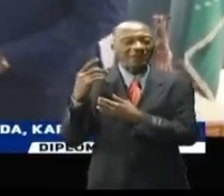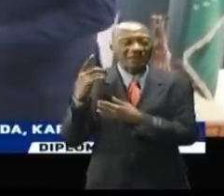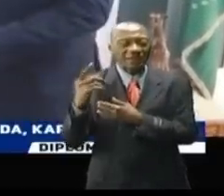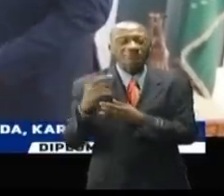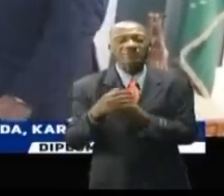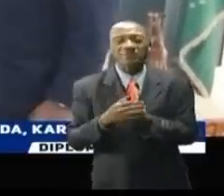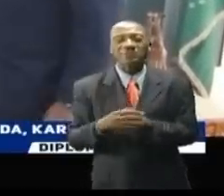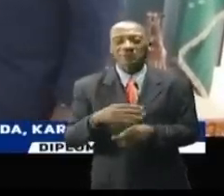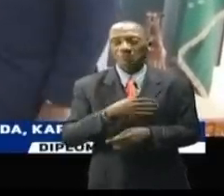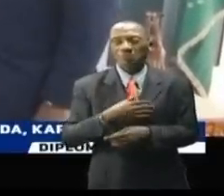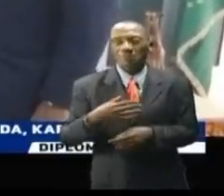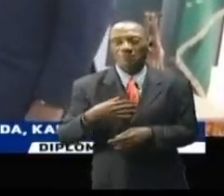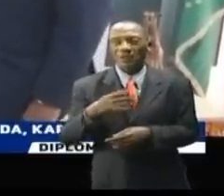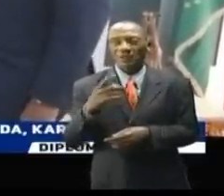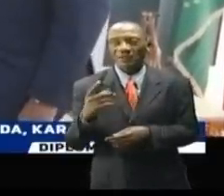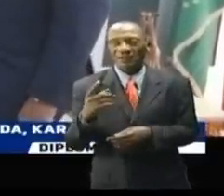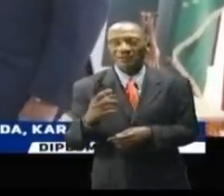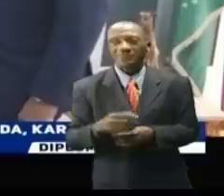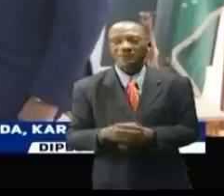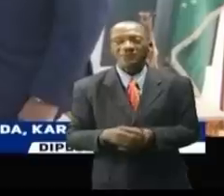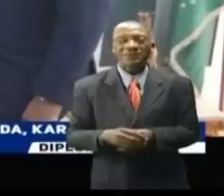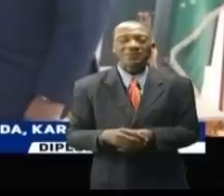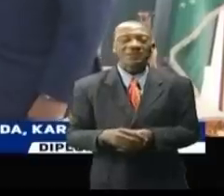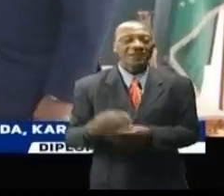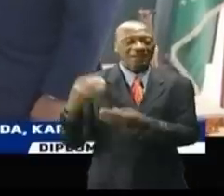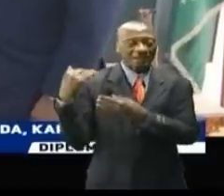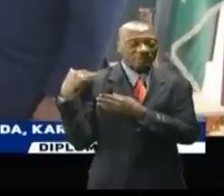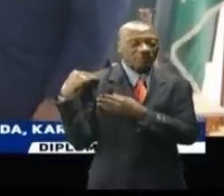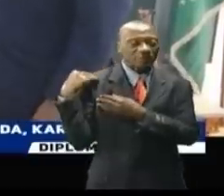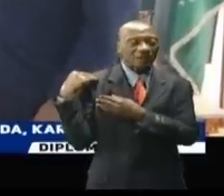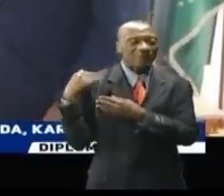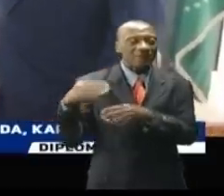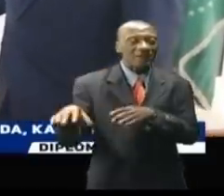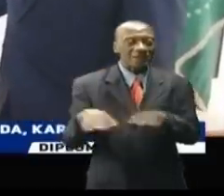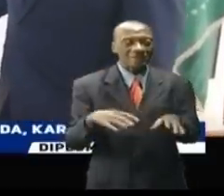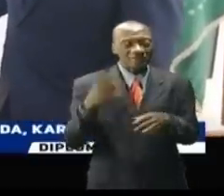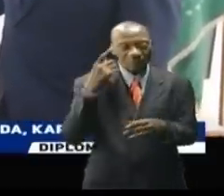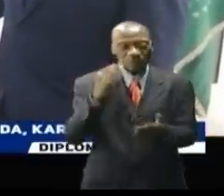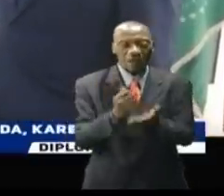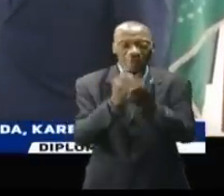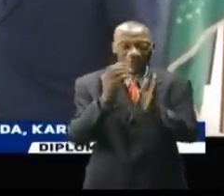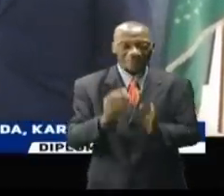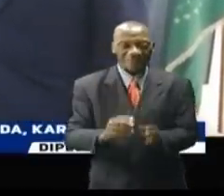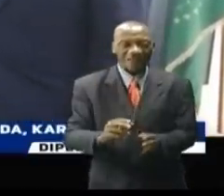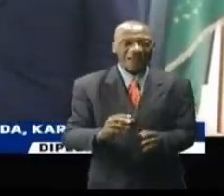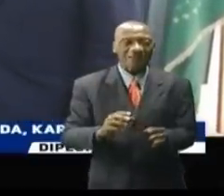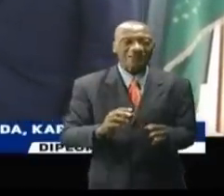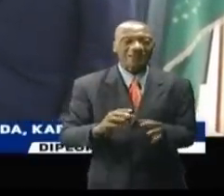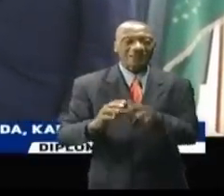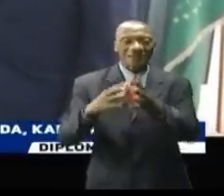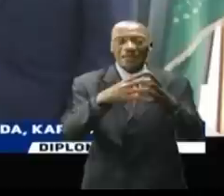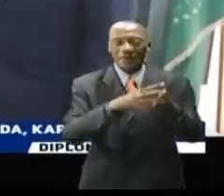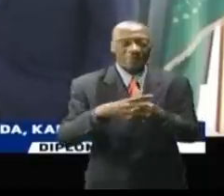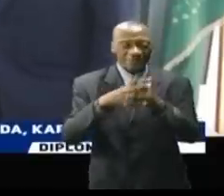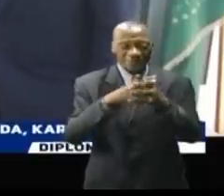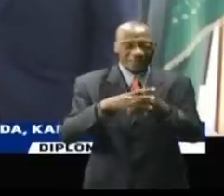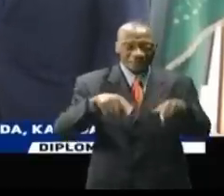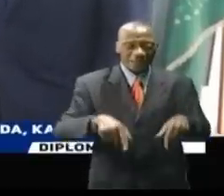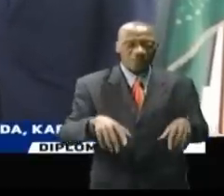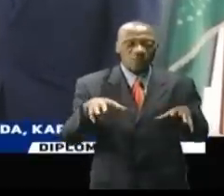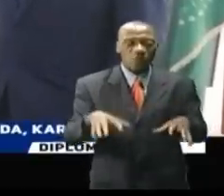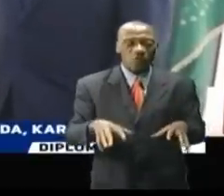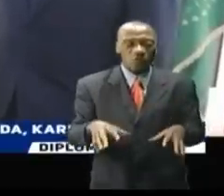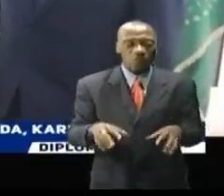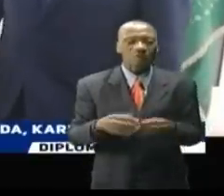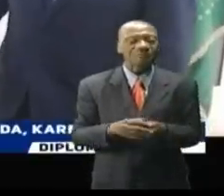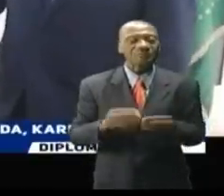Madame Stéphanie Milley, chargée d'affaires de l'ambassade des USA en République démocratique du Congo. Elle a donné la position de